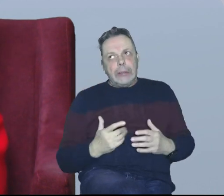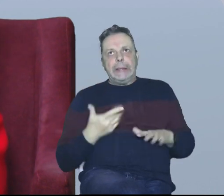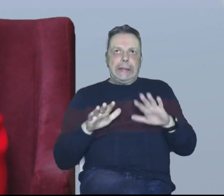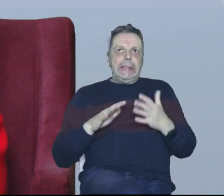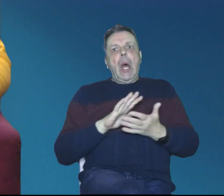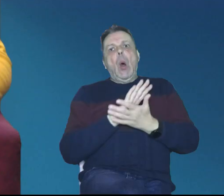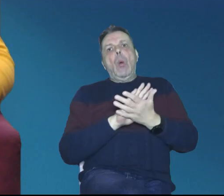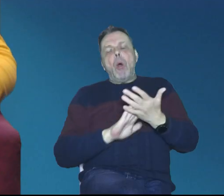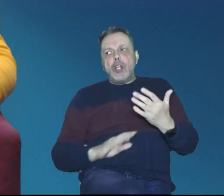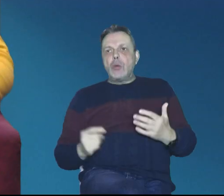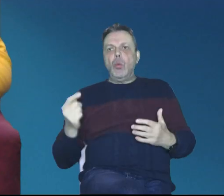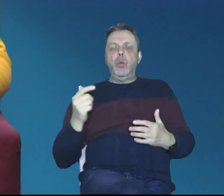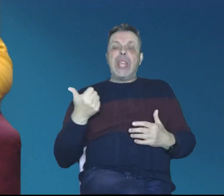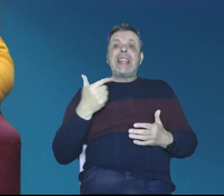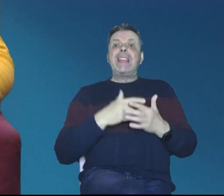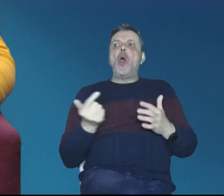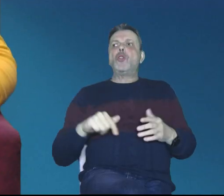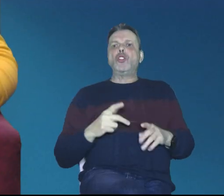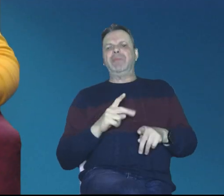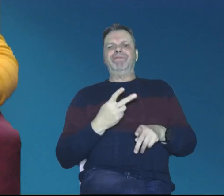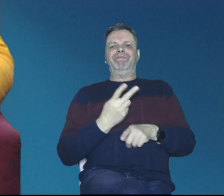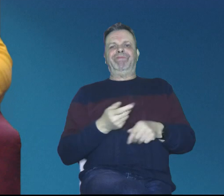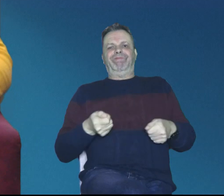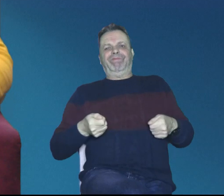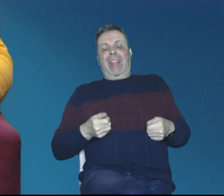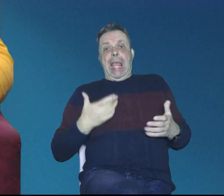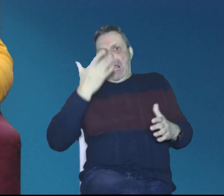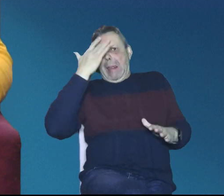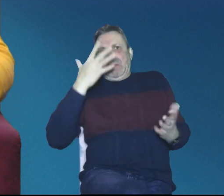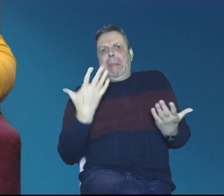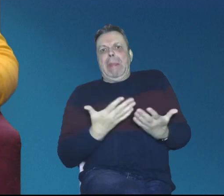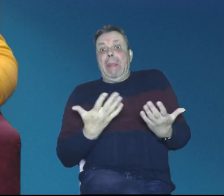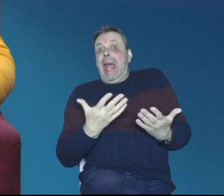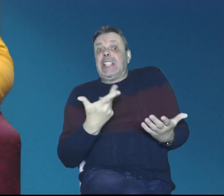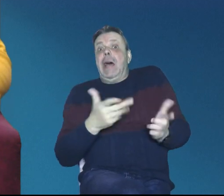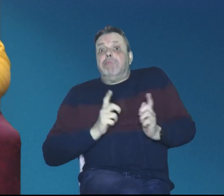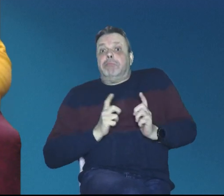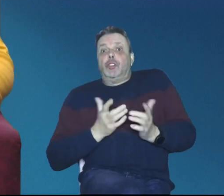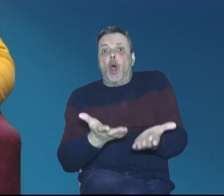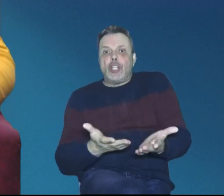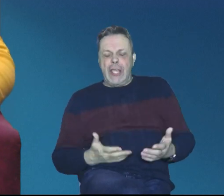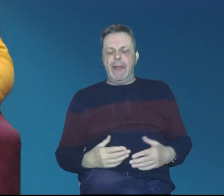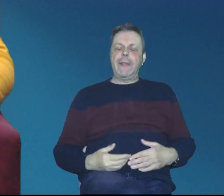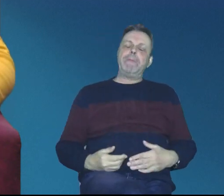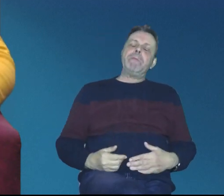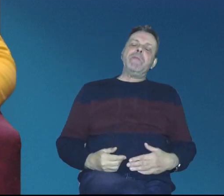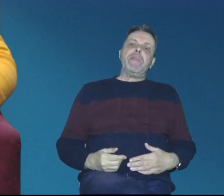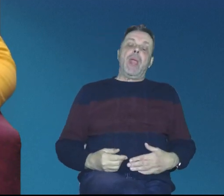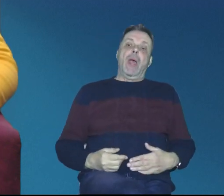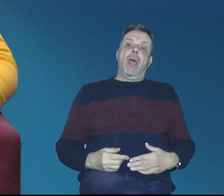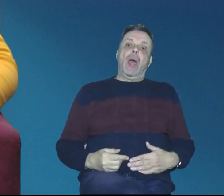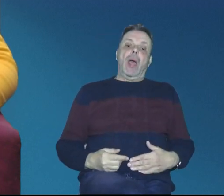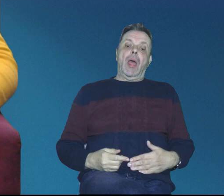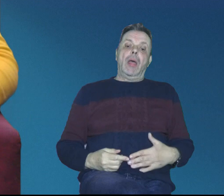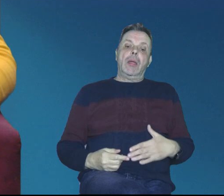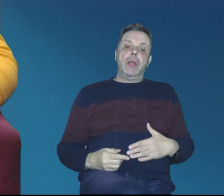Pa u početku uistinu dođu, jedan dio njih dođe rezerviran jer u stvari ne zna što ih očekuje.